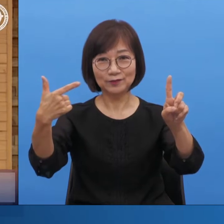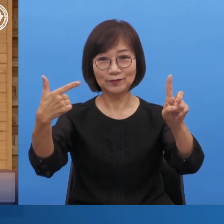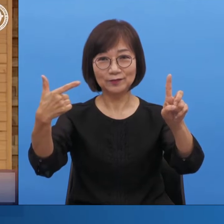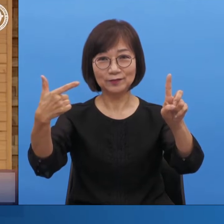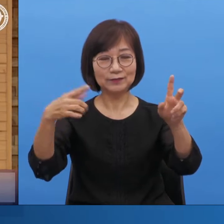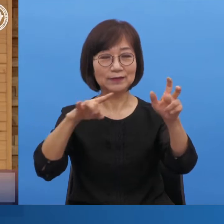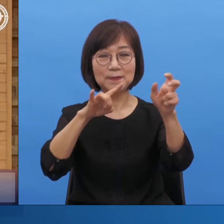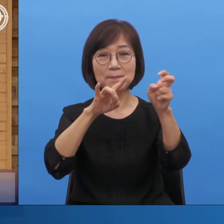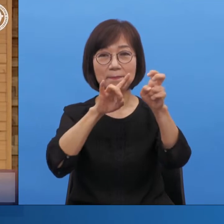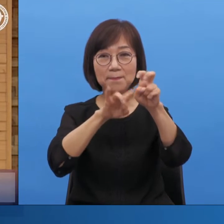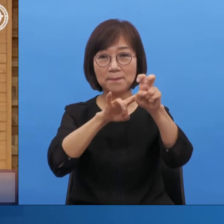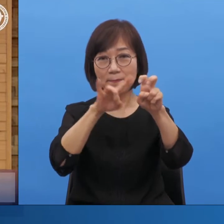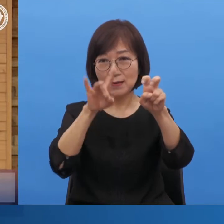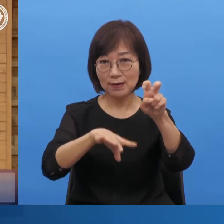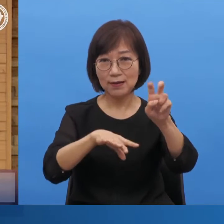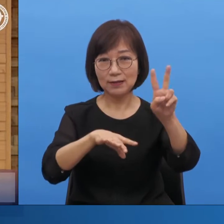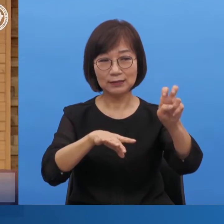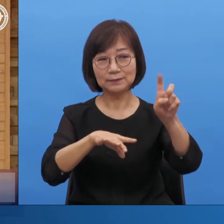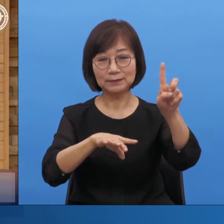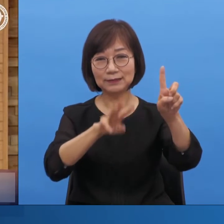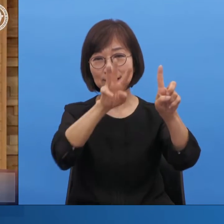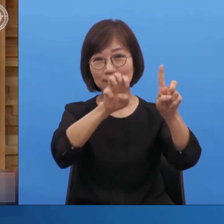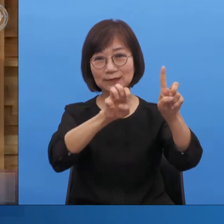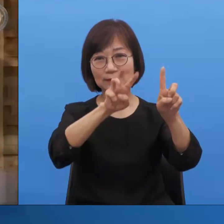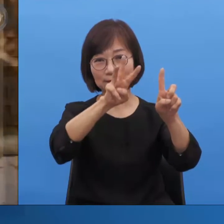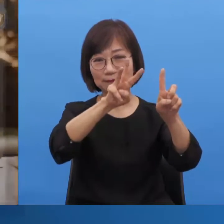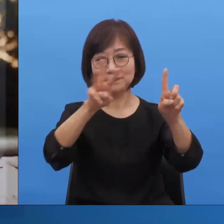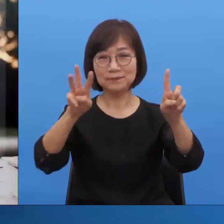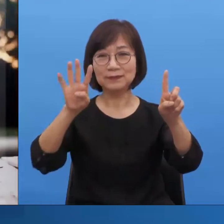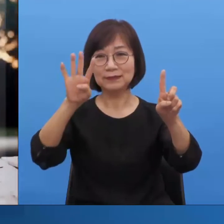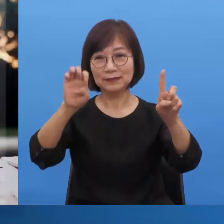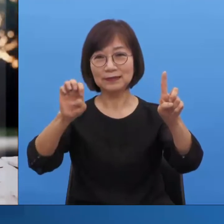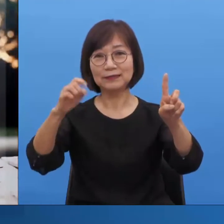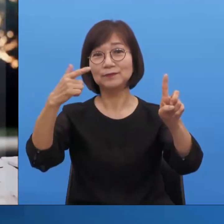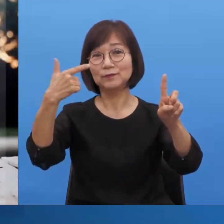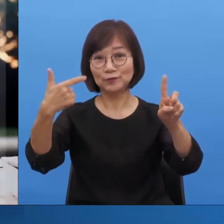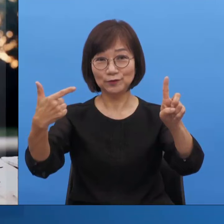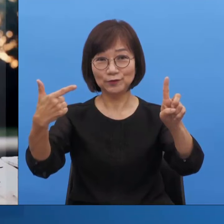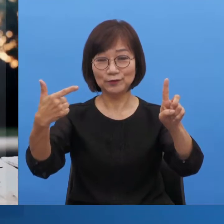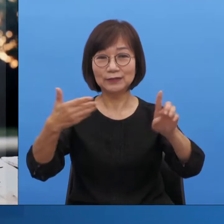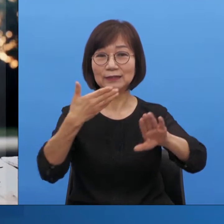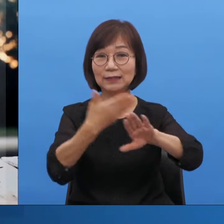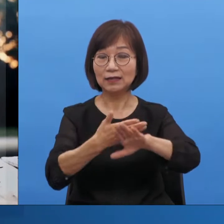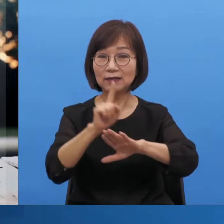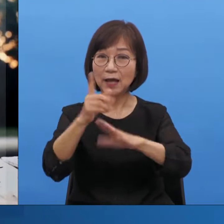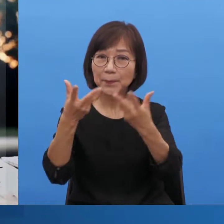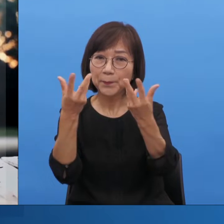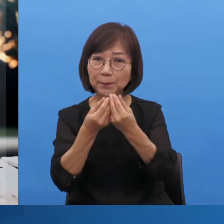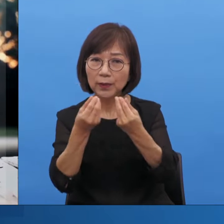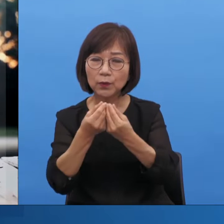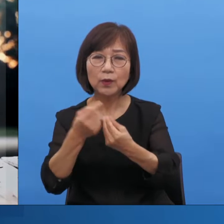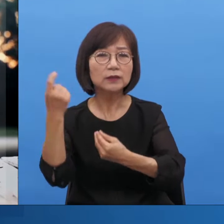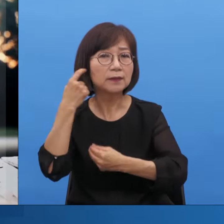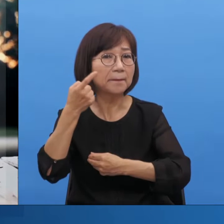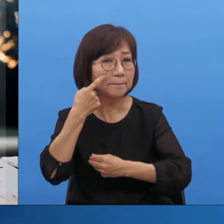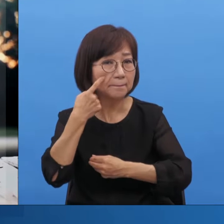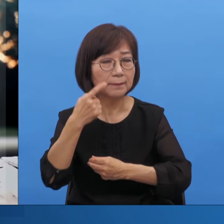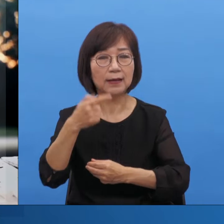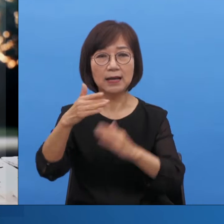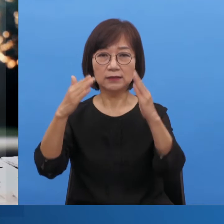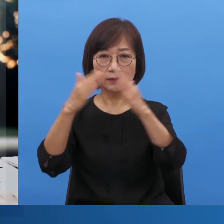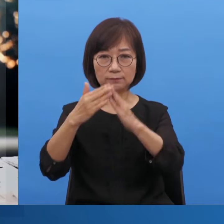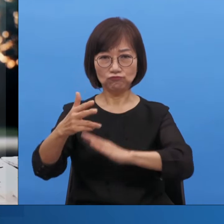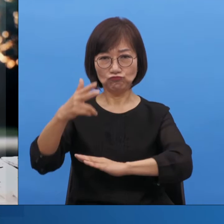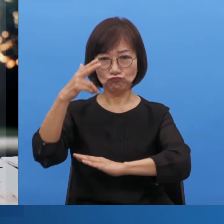given to us for this week is Matthew chapter 21 verses 33 to 46. 다른 한 비유를 들으라.